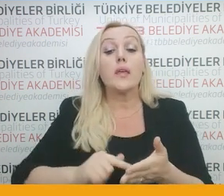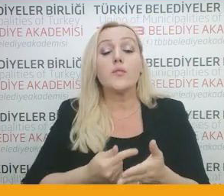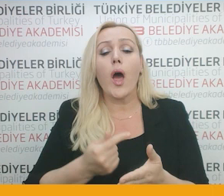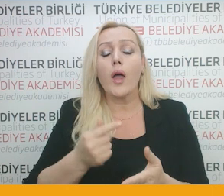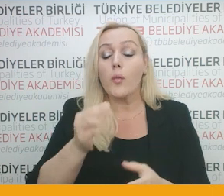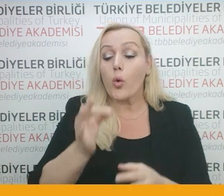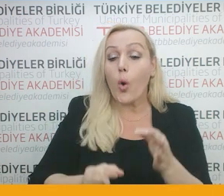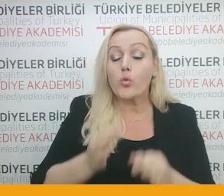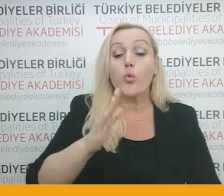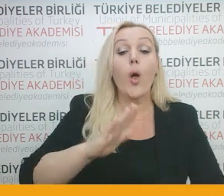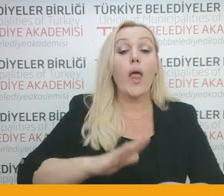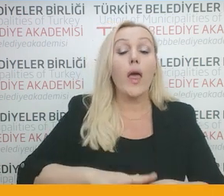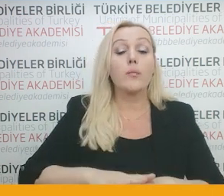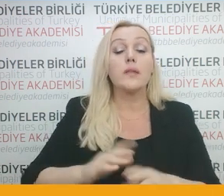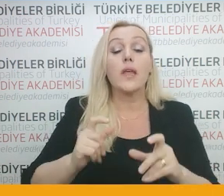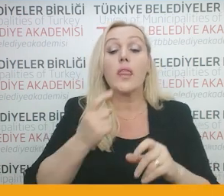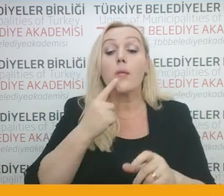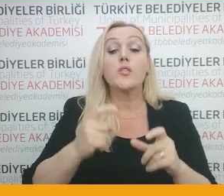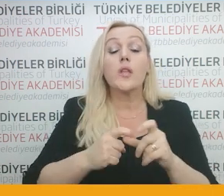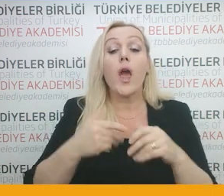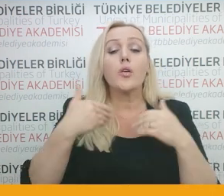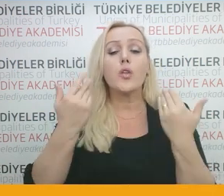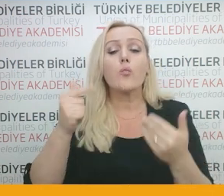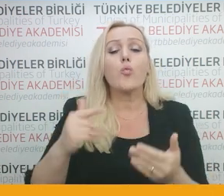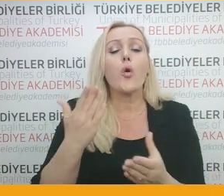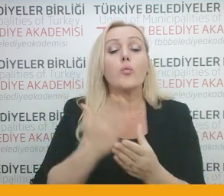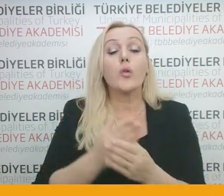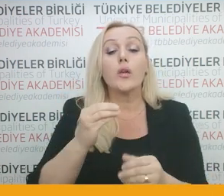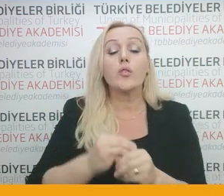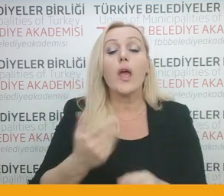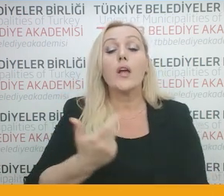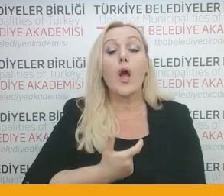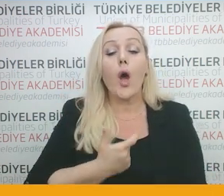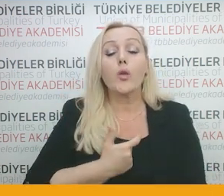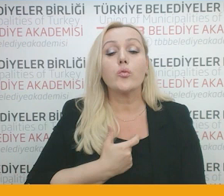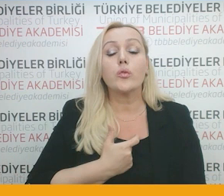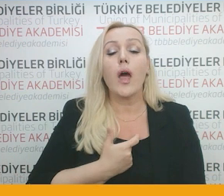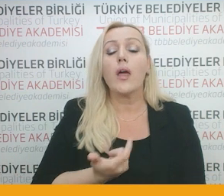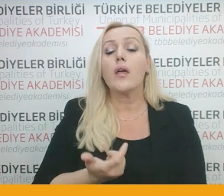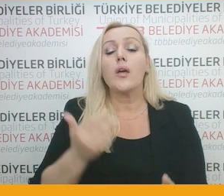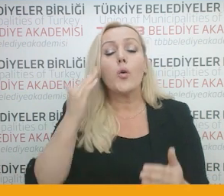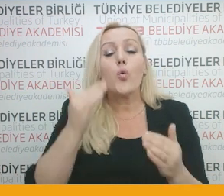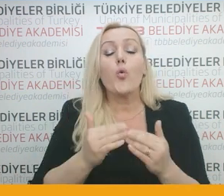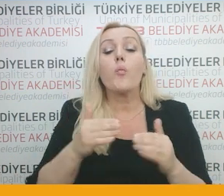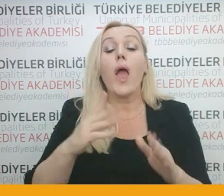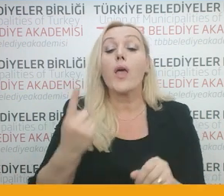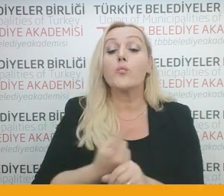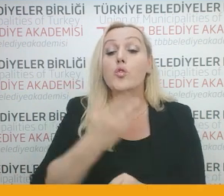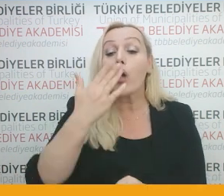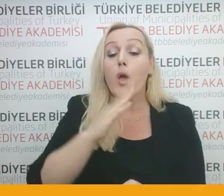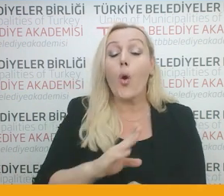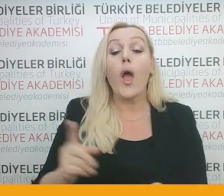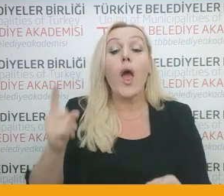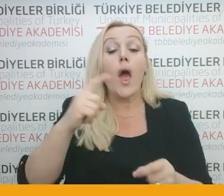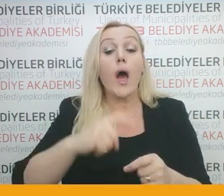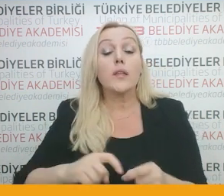kontrol etmekten ibarettir demiş Sayıştay. Bu belgelerde de mevzuata aykırı herhangi bir durum söz konusu değildir. Mevzuata aykırı olan atama onay